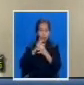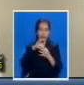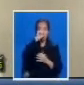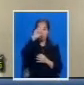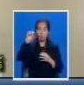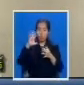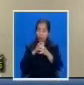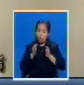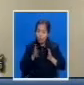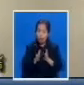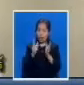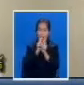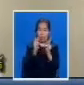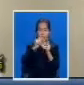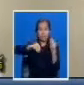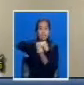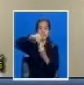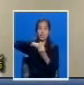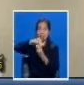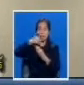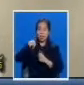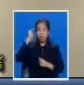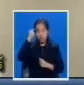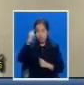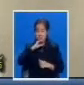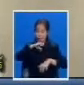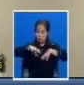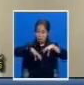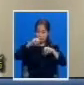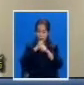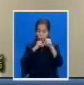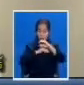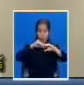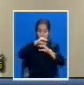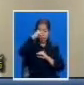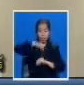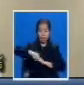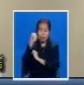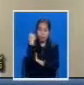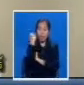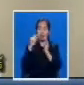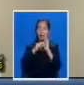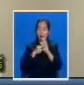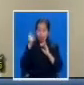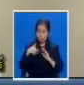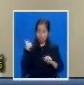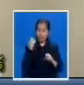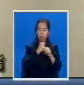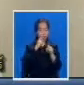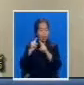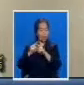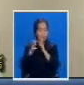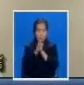ล้วก็มีแนวทางที่ชัดเจนว่าในช่วงของปฏิบัติการไทยเข้มแข็งนั้นจะมีการดำเนินการในหลายเรื่องครับเรื่องแรกก็คือการ